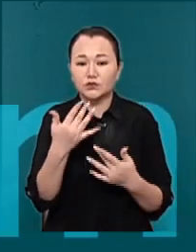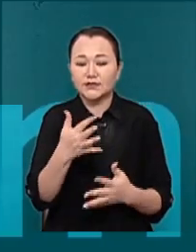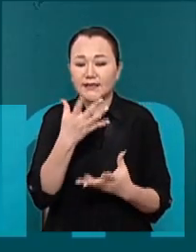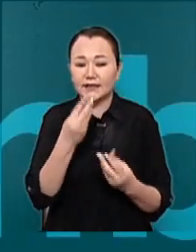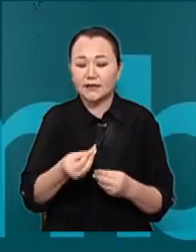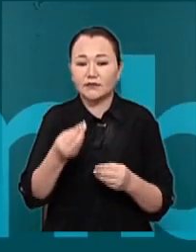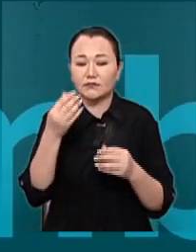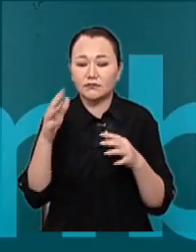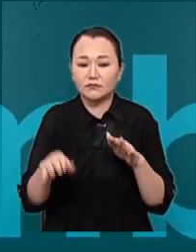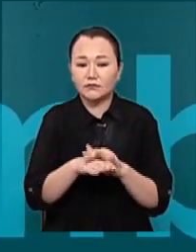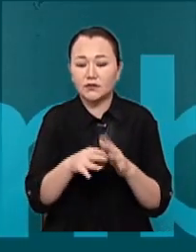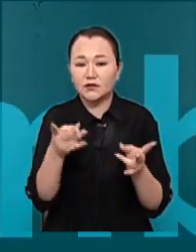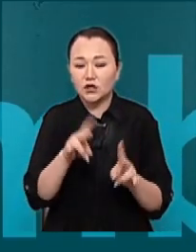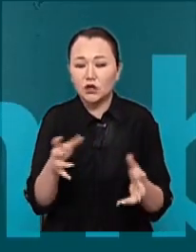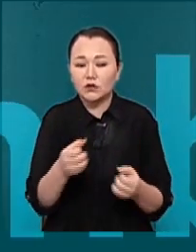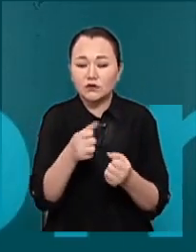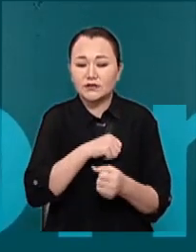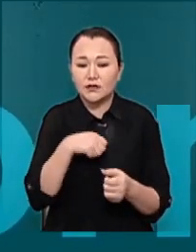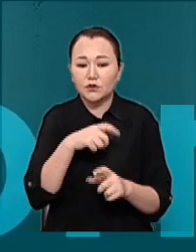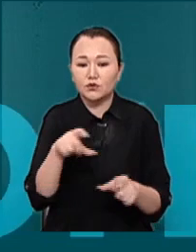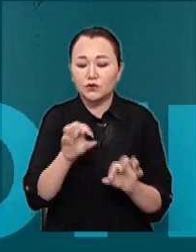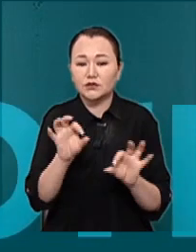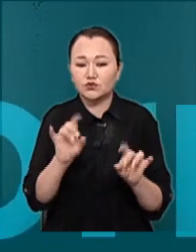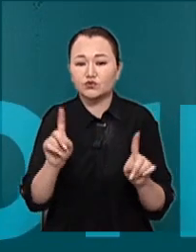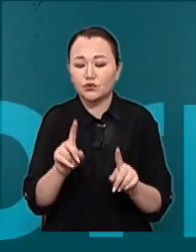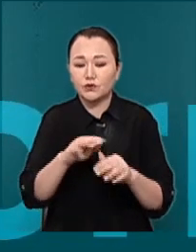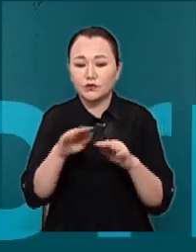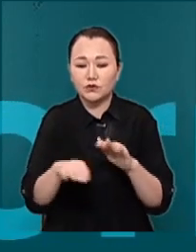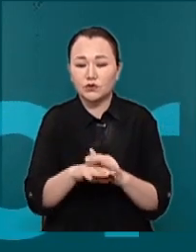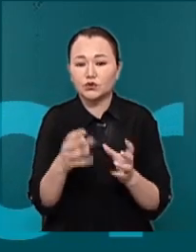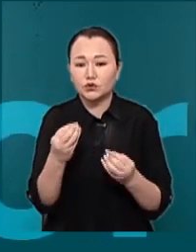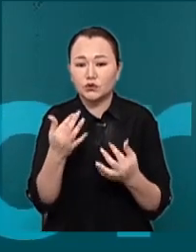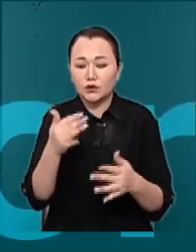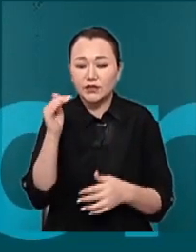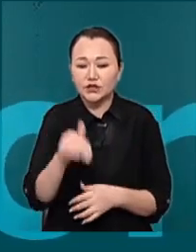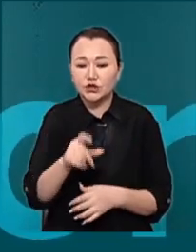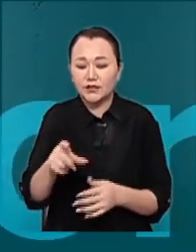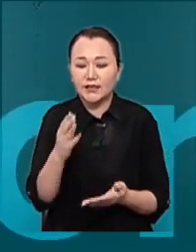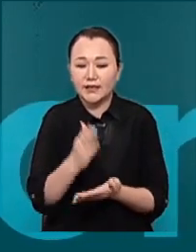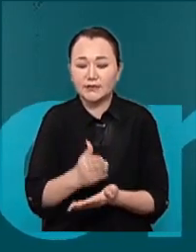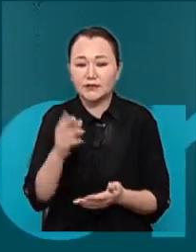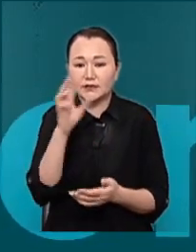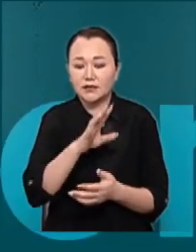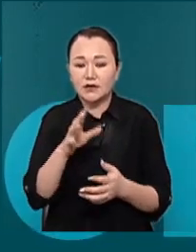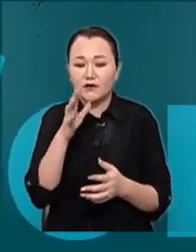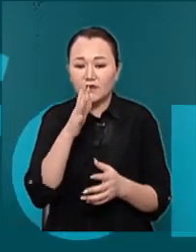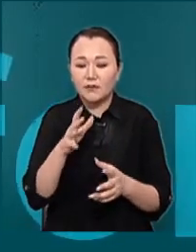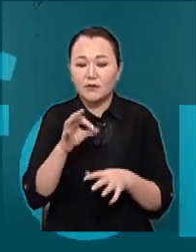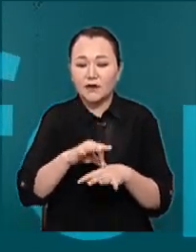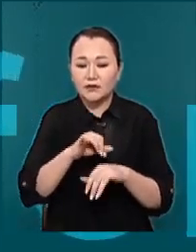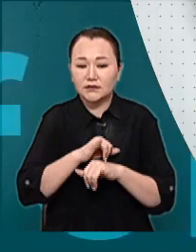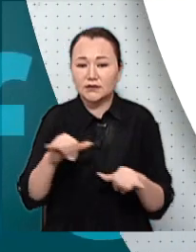boyu üyinde astında jatıp aman kalgan adamdardın özleri ne deydi? Üyinde astında äli kanşa mıñ adam bar? Elde epidemiya bastaluu kaupi bar